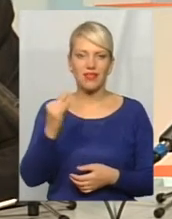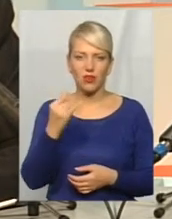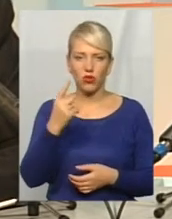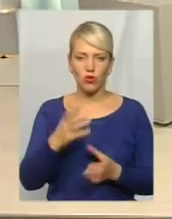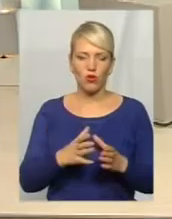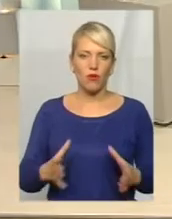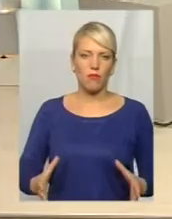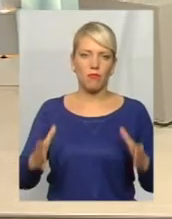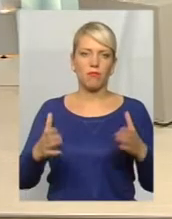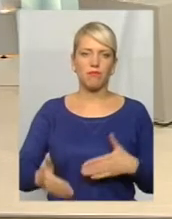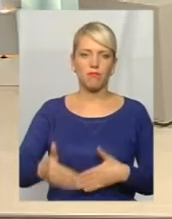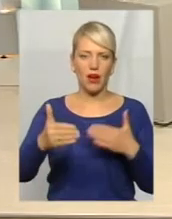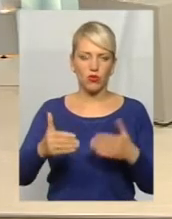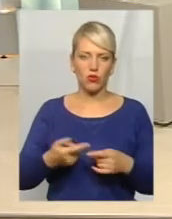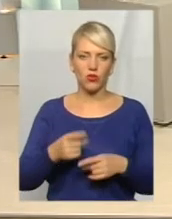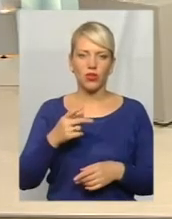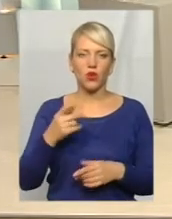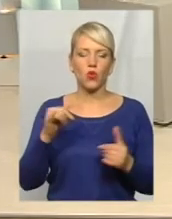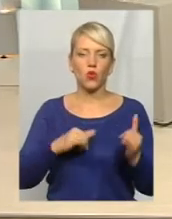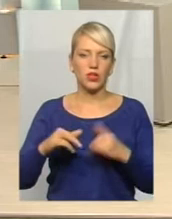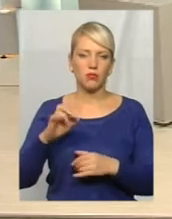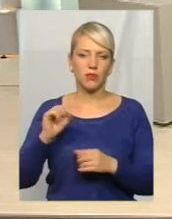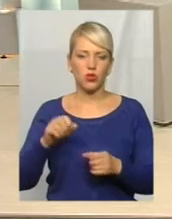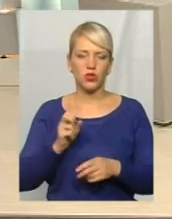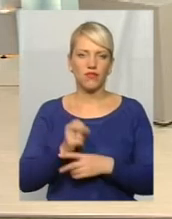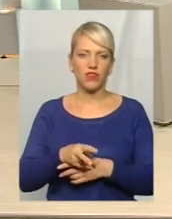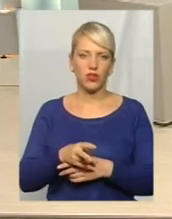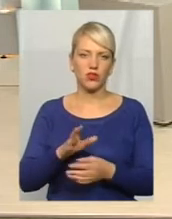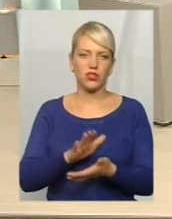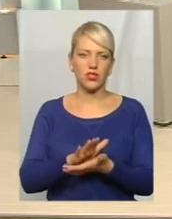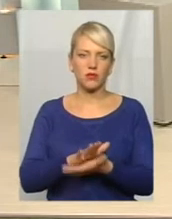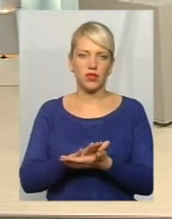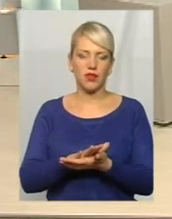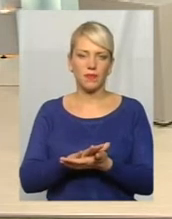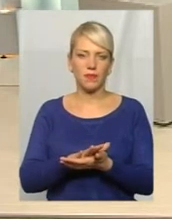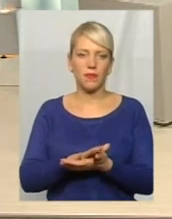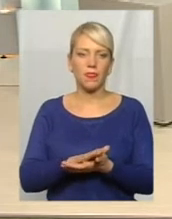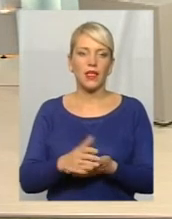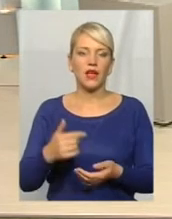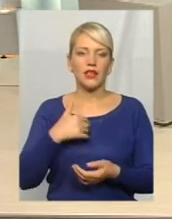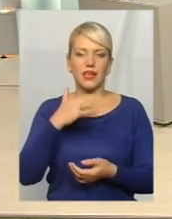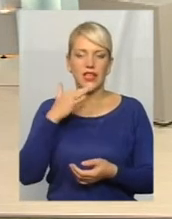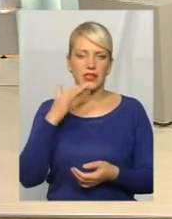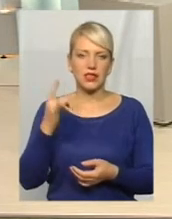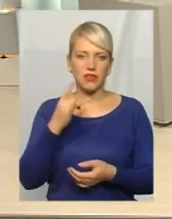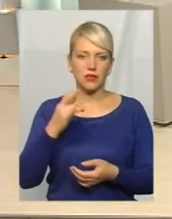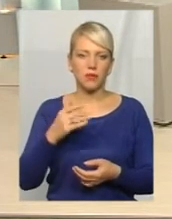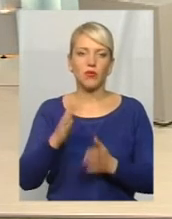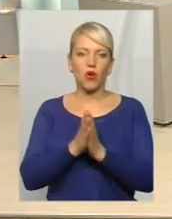баку, жодного контейнера, куди б можна було викинути сміття. Неодноразові